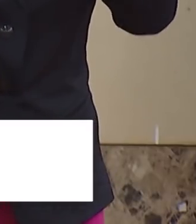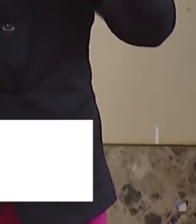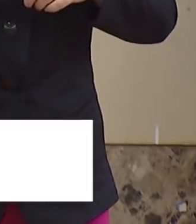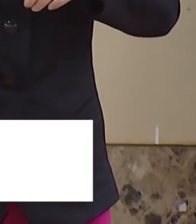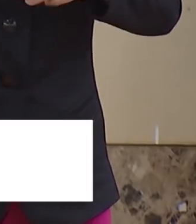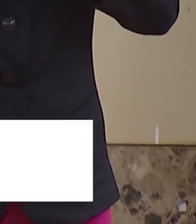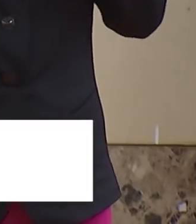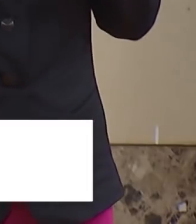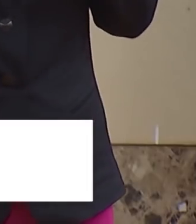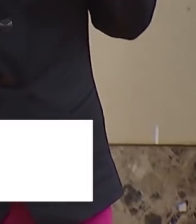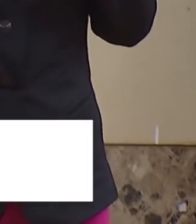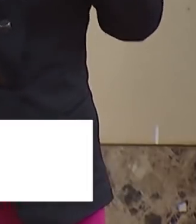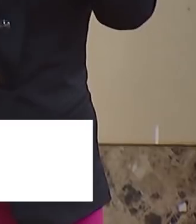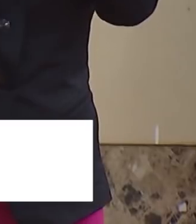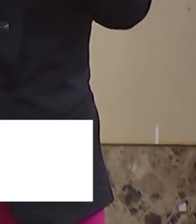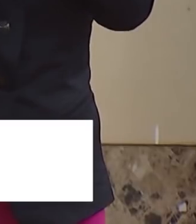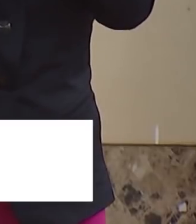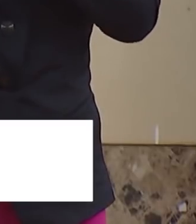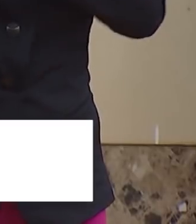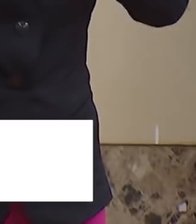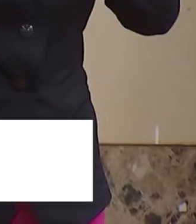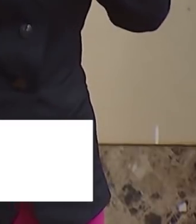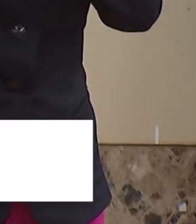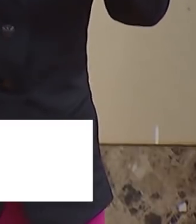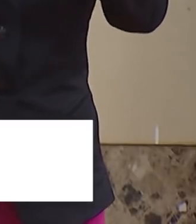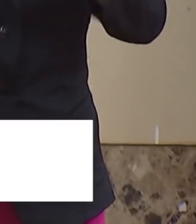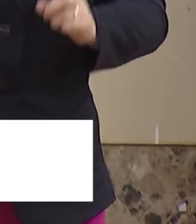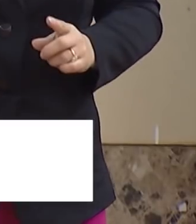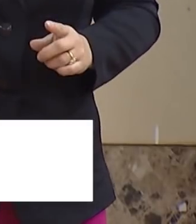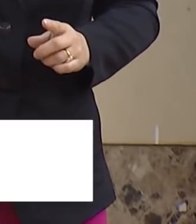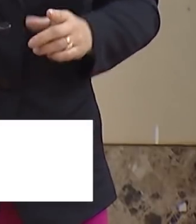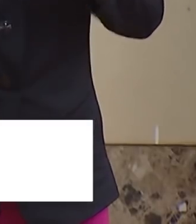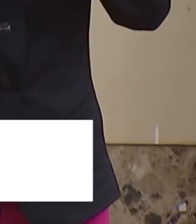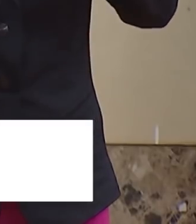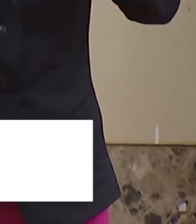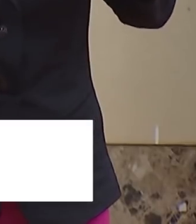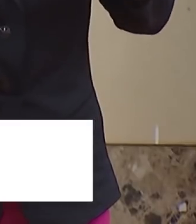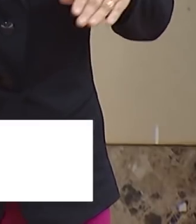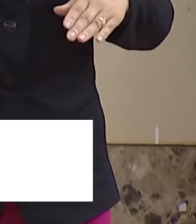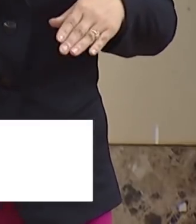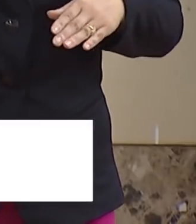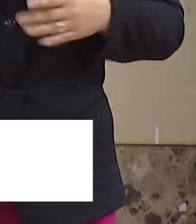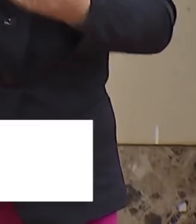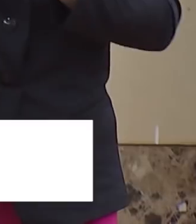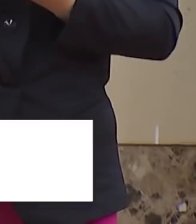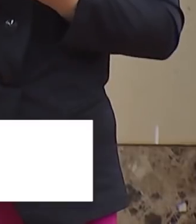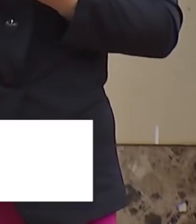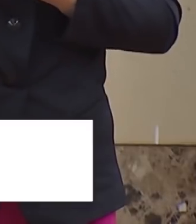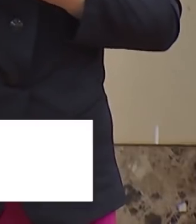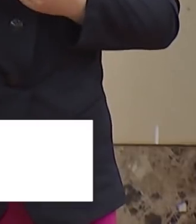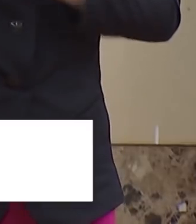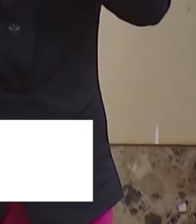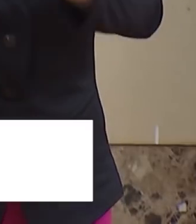анг танхимд барих ёстой диг хоорондын зай тэмдэг тэмдэглэгээ одоо хүүхдээ хүлээж авах нь тархт нь одоо